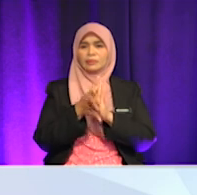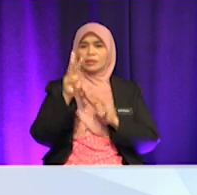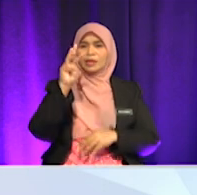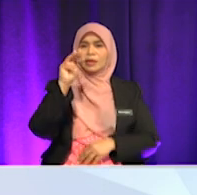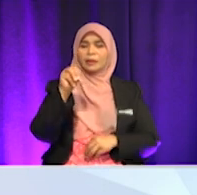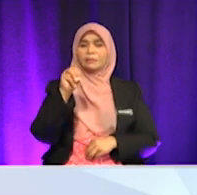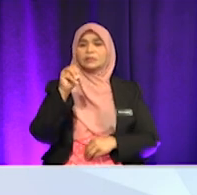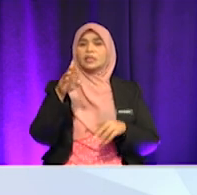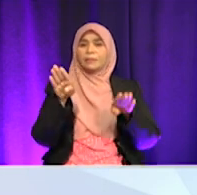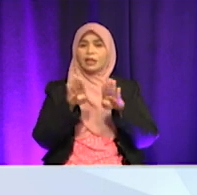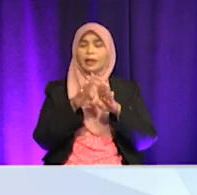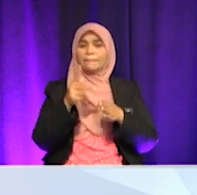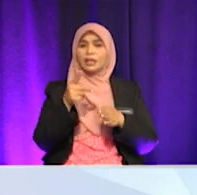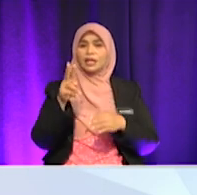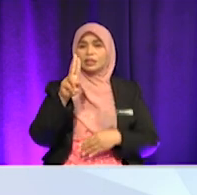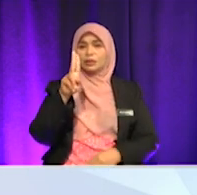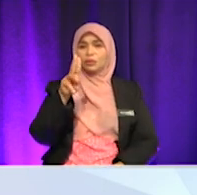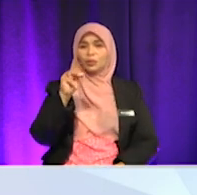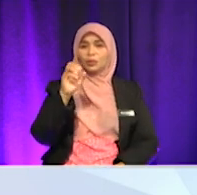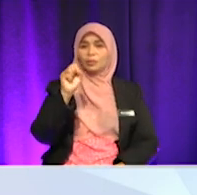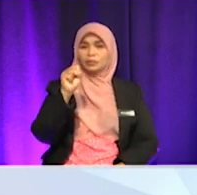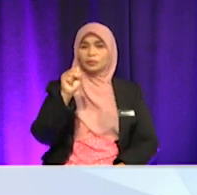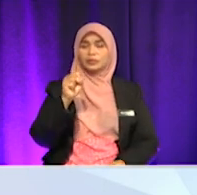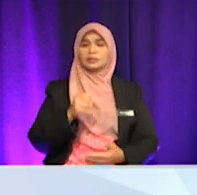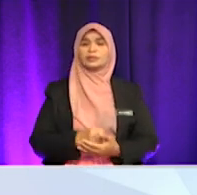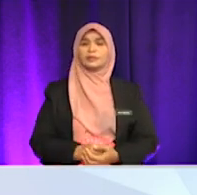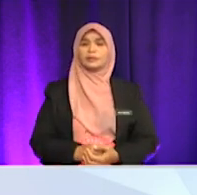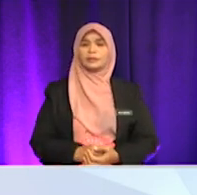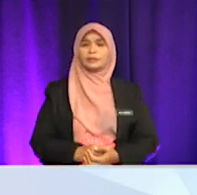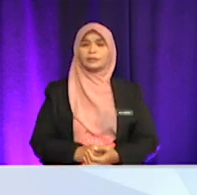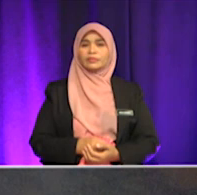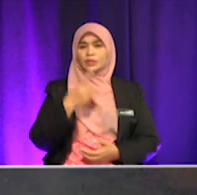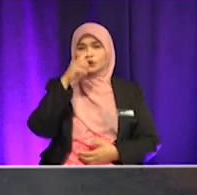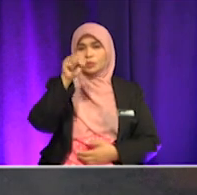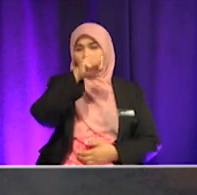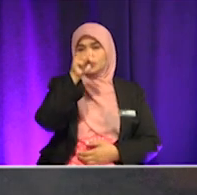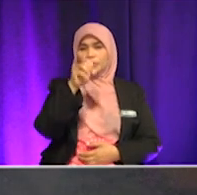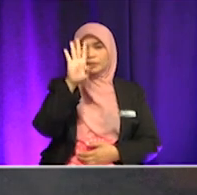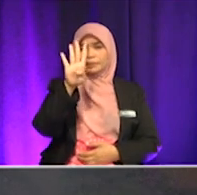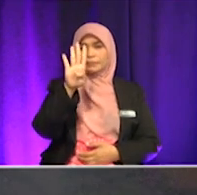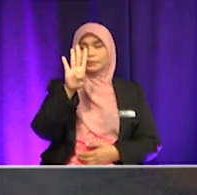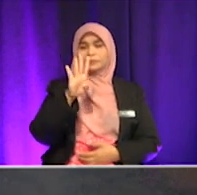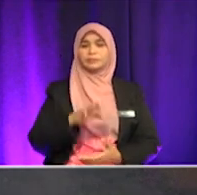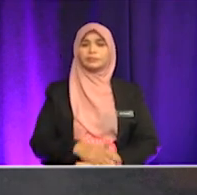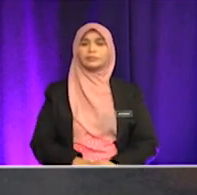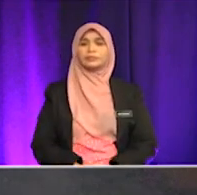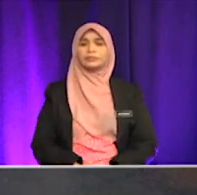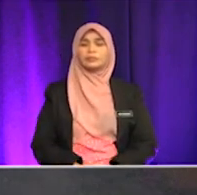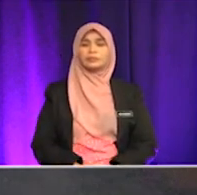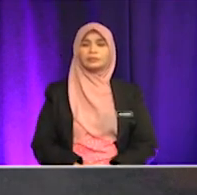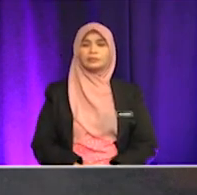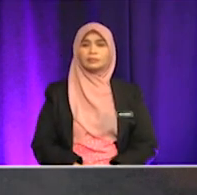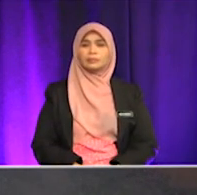rumus? Ada siapa boleh tunjukkan jawapan untuk soalan yang keempat? Yong Wei. Okey, Yong Wei. Apa jawapan Yong